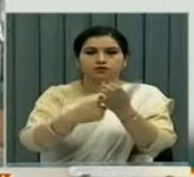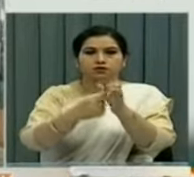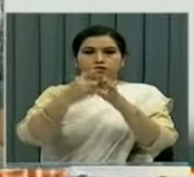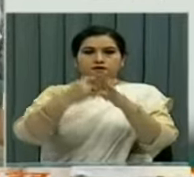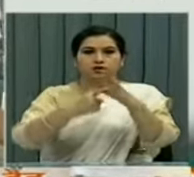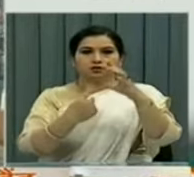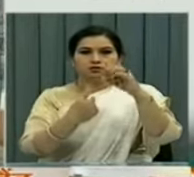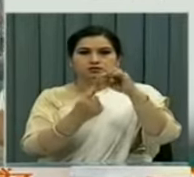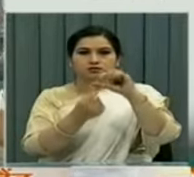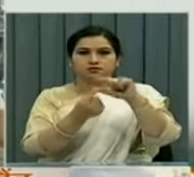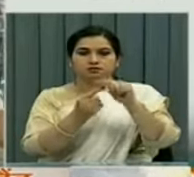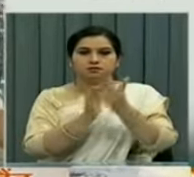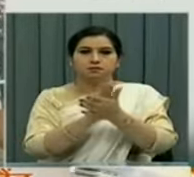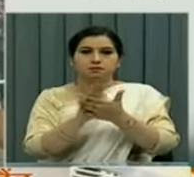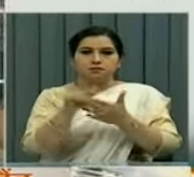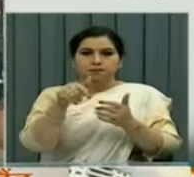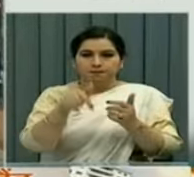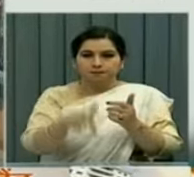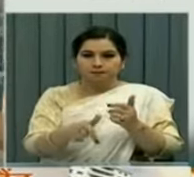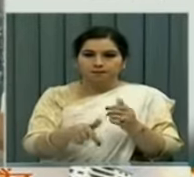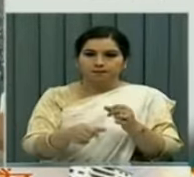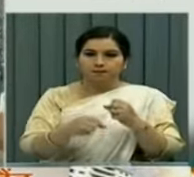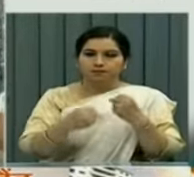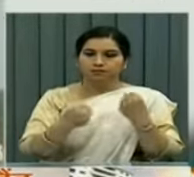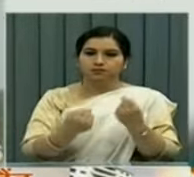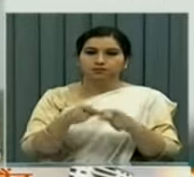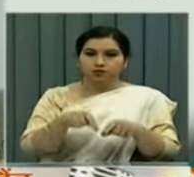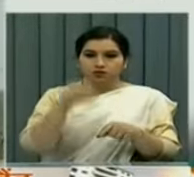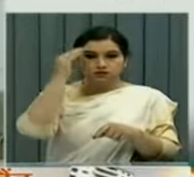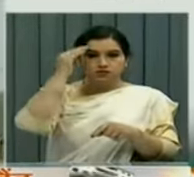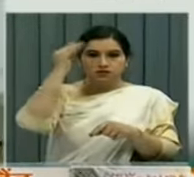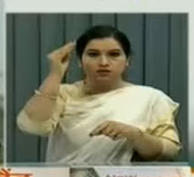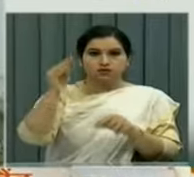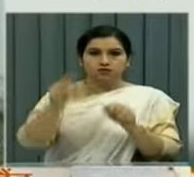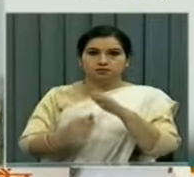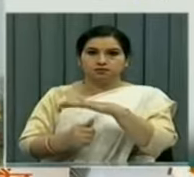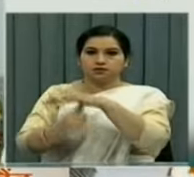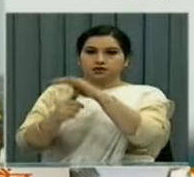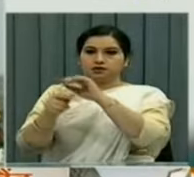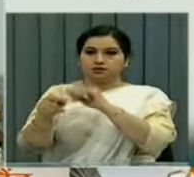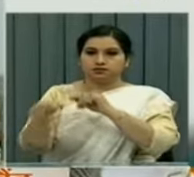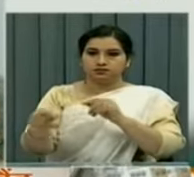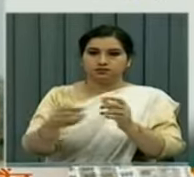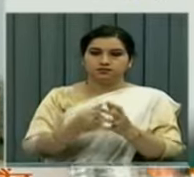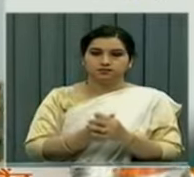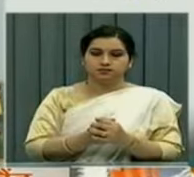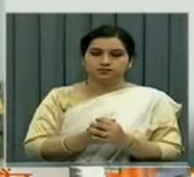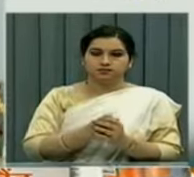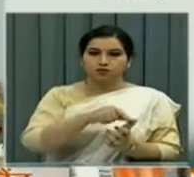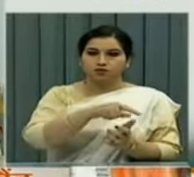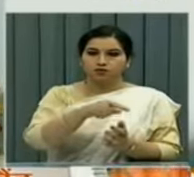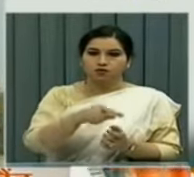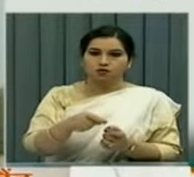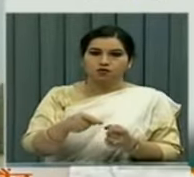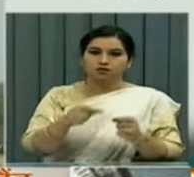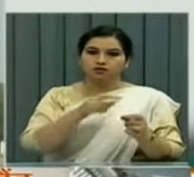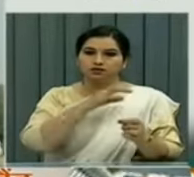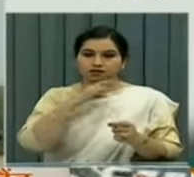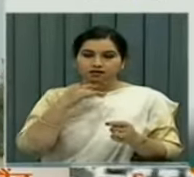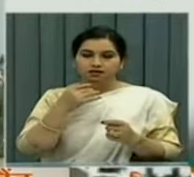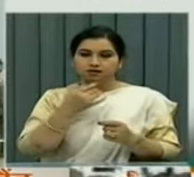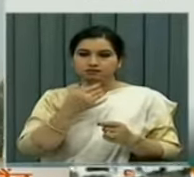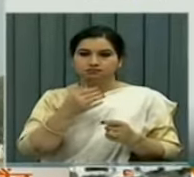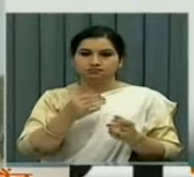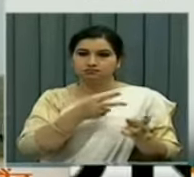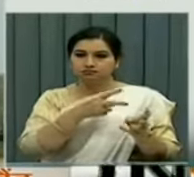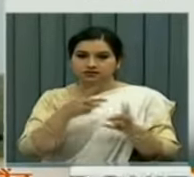एक इन्फेंट्री राजपूत रेजिमेंट भी, बटालियन भी थी। अभी आप बता रहे थे बीएसएफ का ऊंट सवार बैंड भी है जो हमारे साथ स्क्रीन